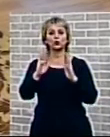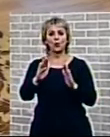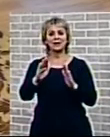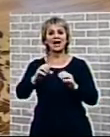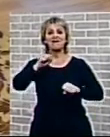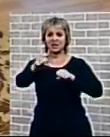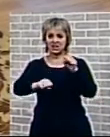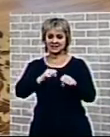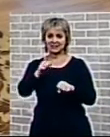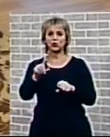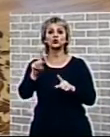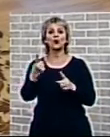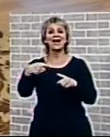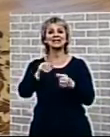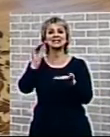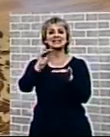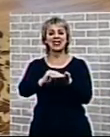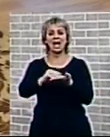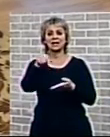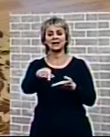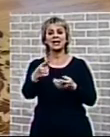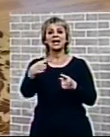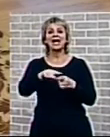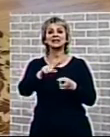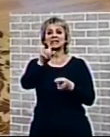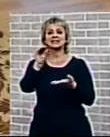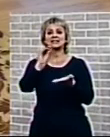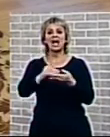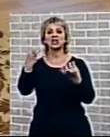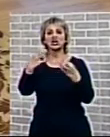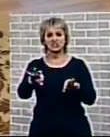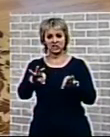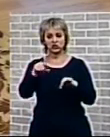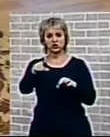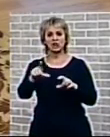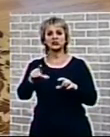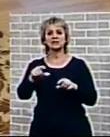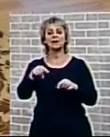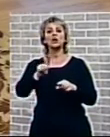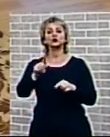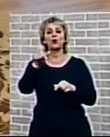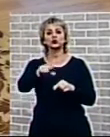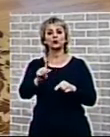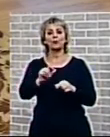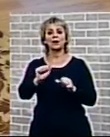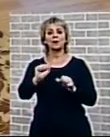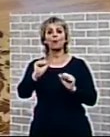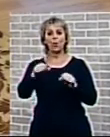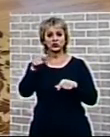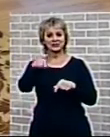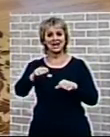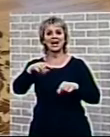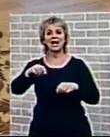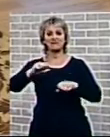на велосипеде. Что это за знак такой? Это знак разрешающий. Он разрешает о том, что тут